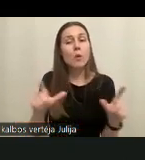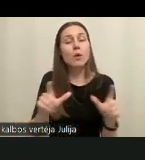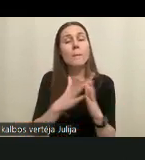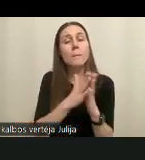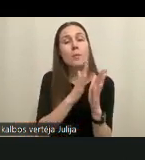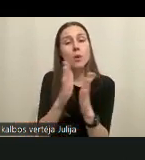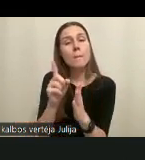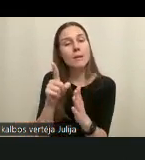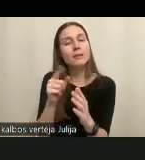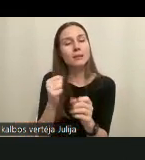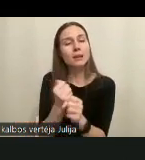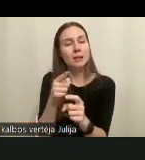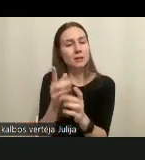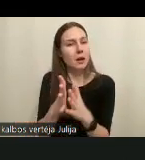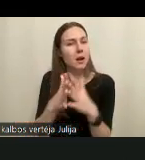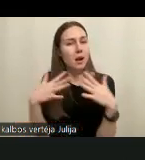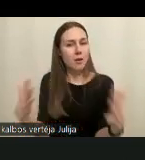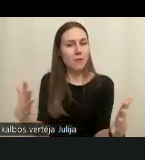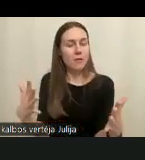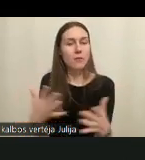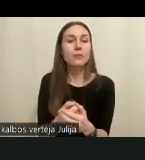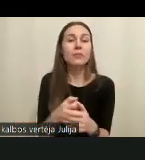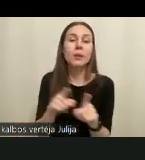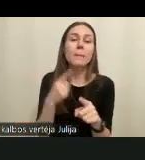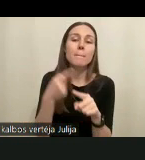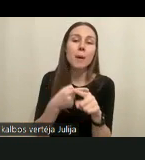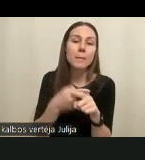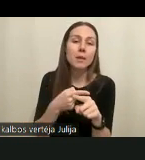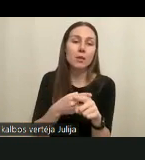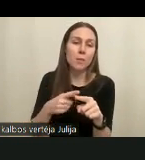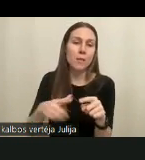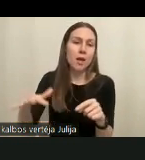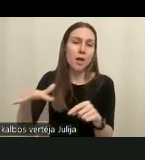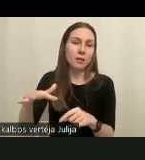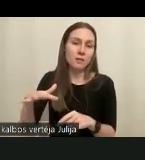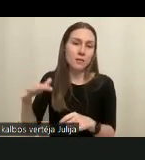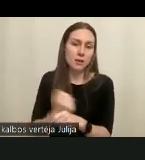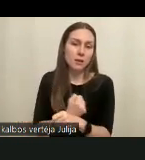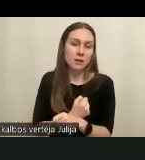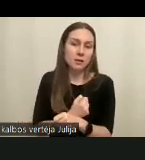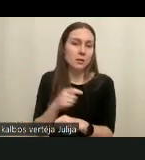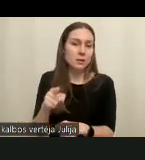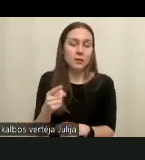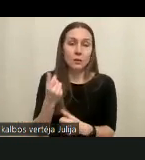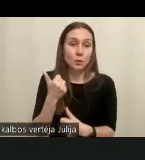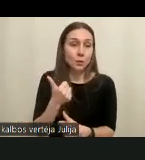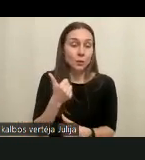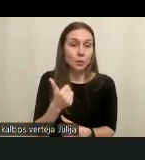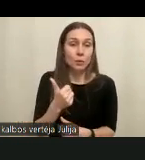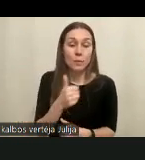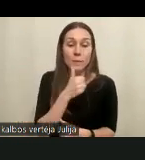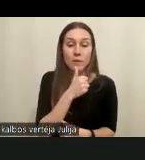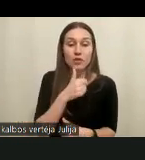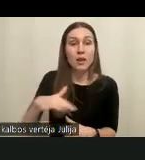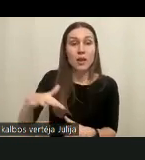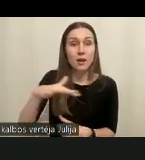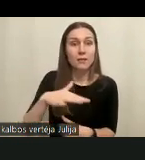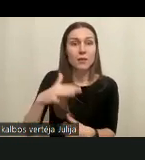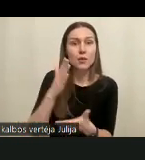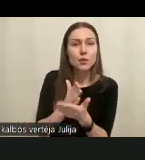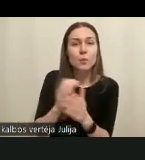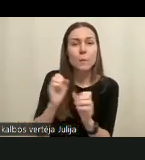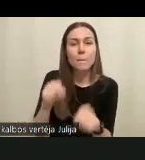turi būti didesnės. Reikia ir papildomų erdvių. Ir tai yra fantastiška. Puiku, jeigu yra tose erdvėse dar ir